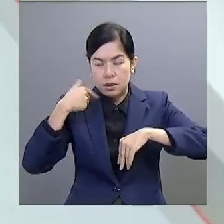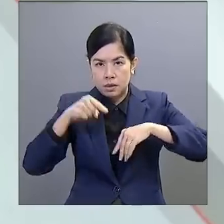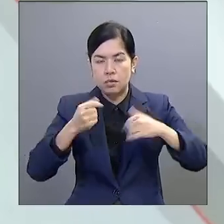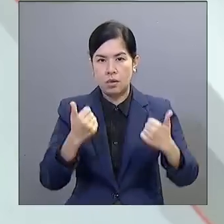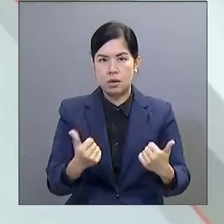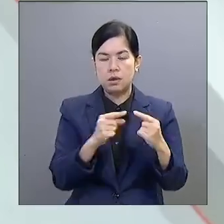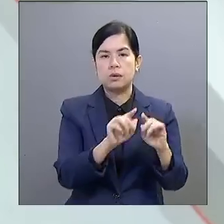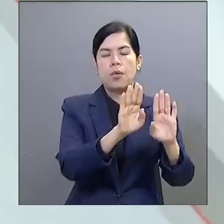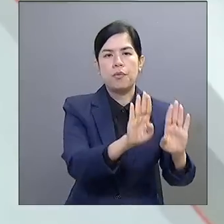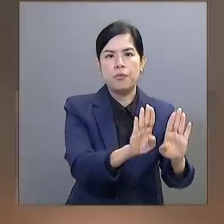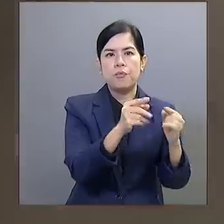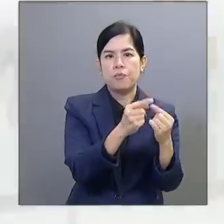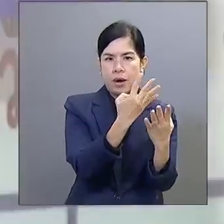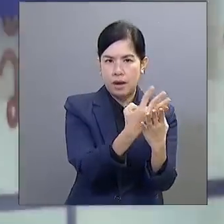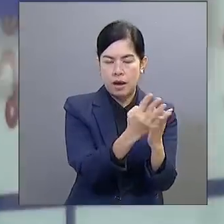ากขังอีก30คนค่ะ